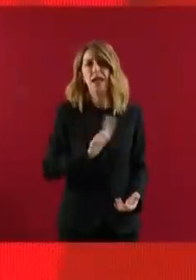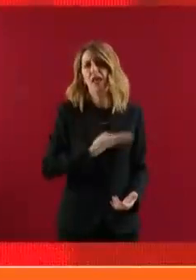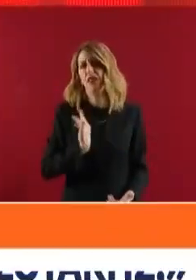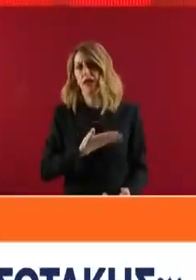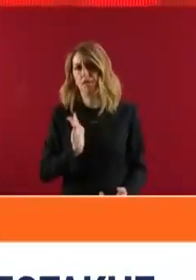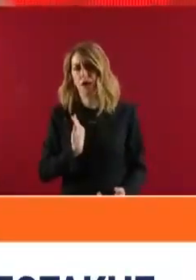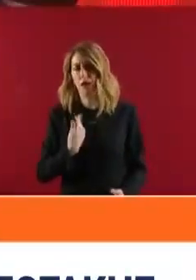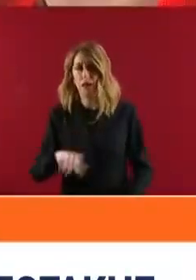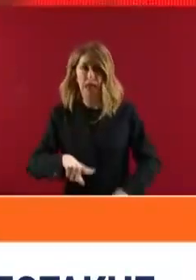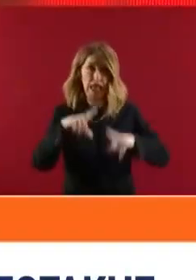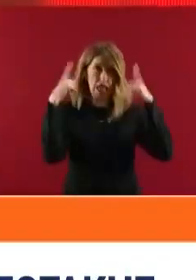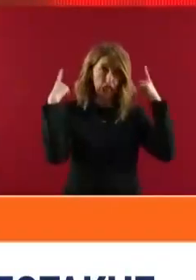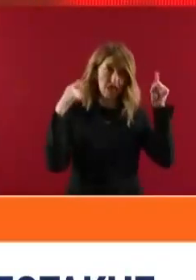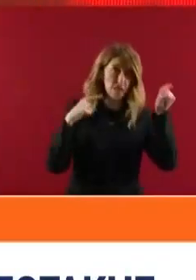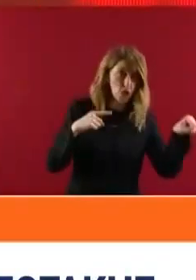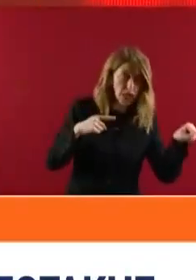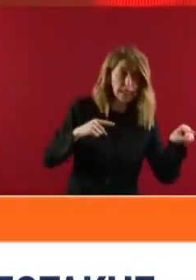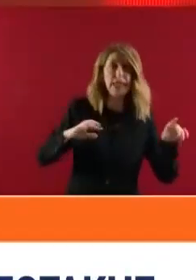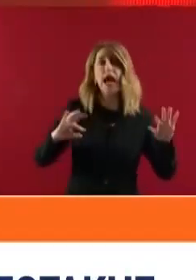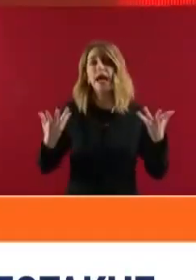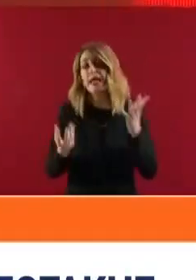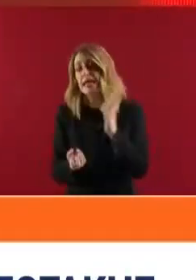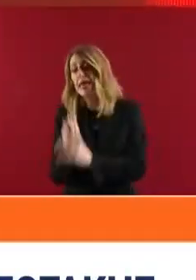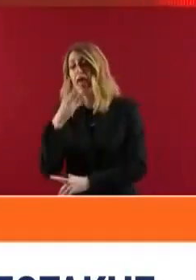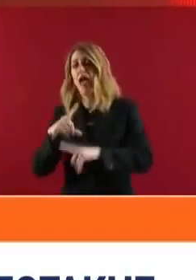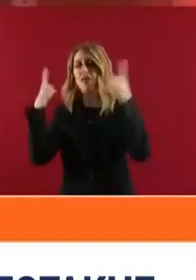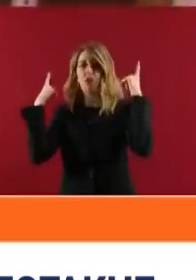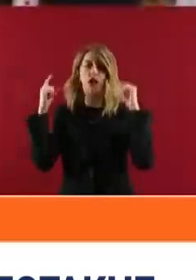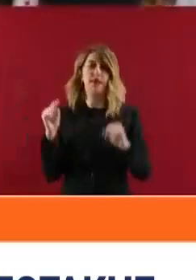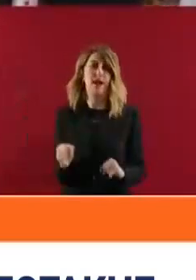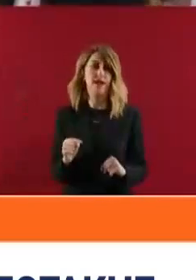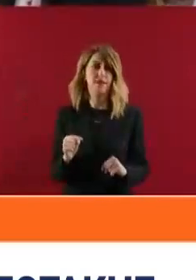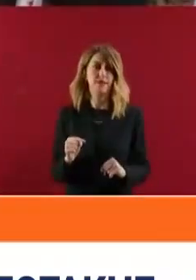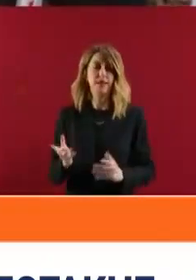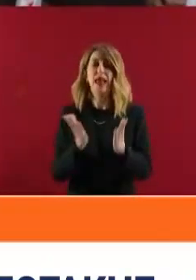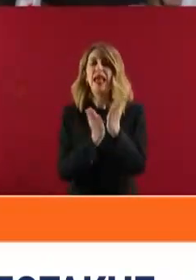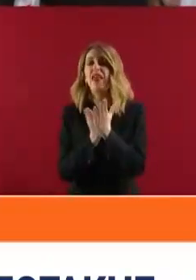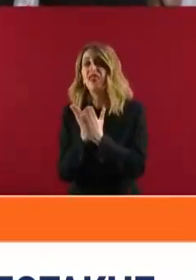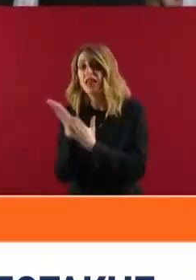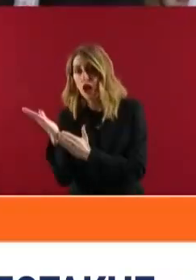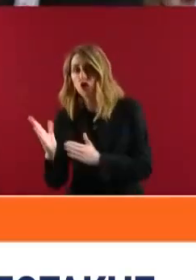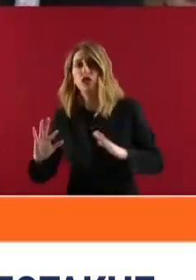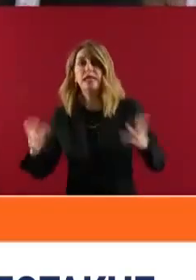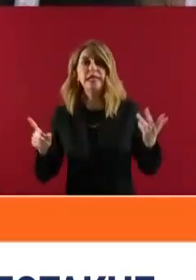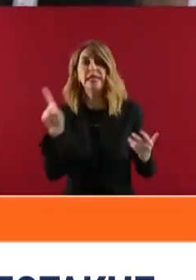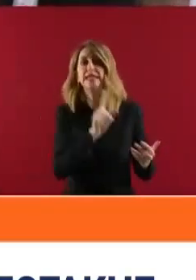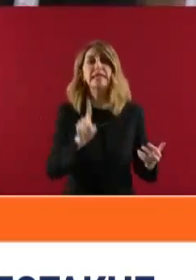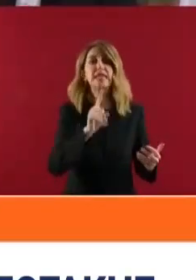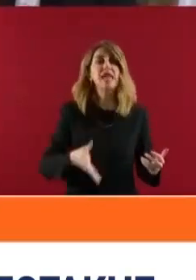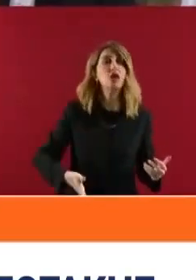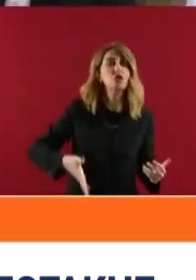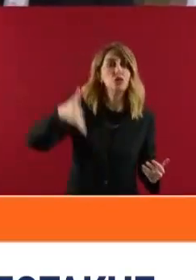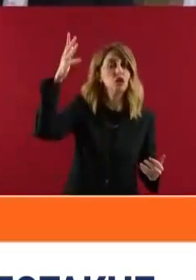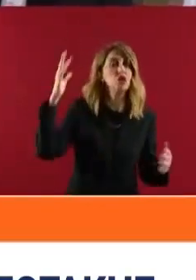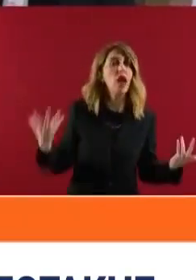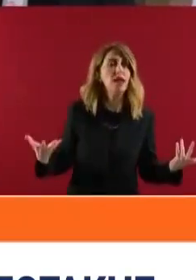Δημοκρατία ή νέα δημοκρατία. Δικαιοσύνη ή Μητσοτάκης. Αυτό